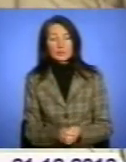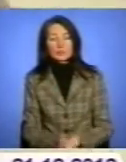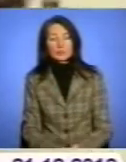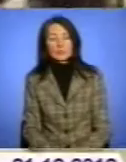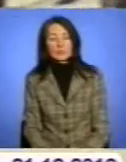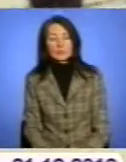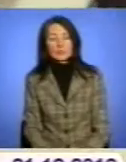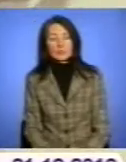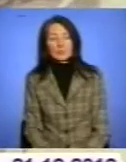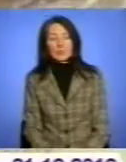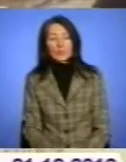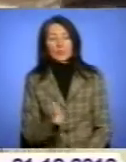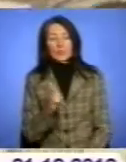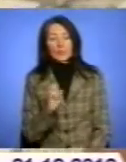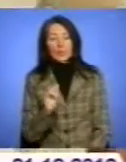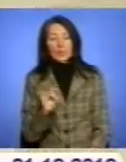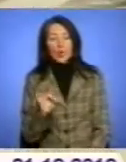будеш.